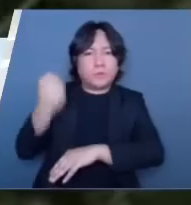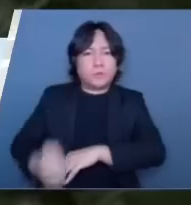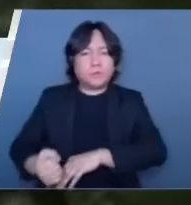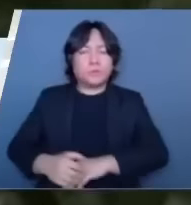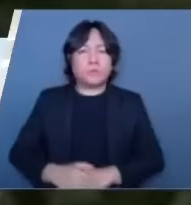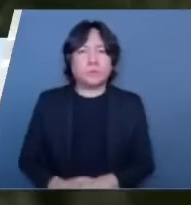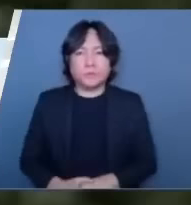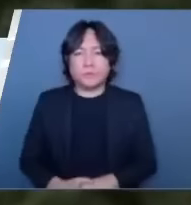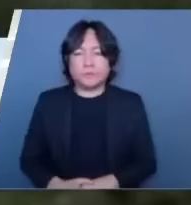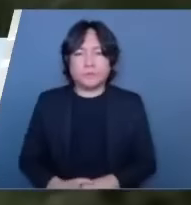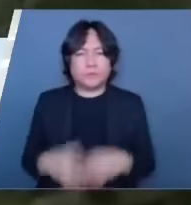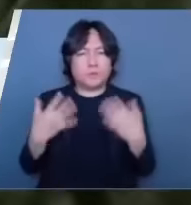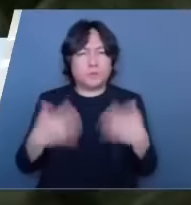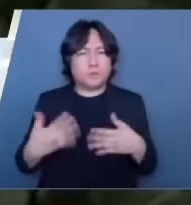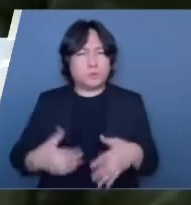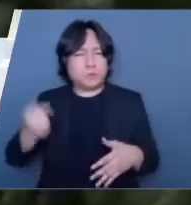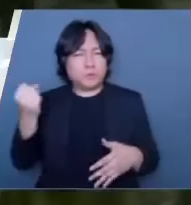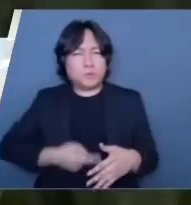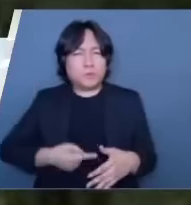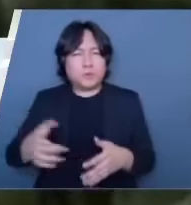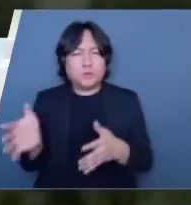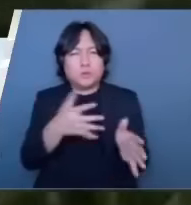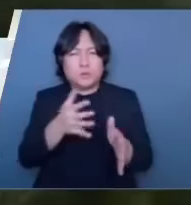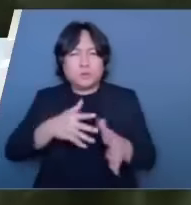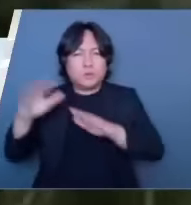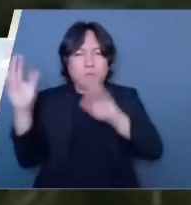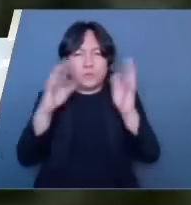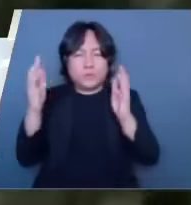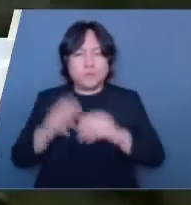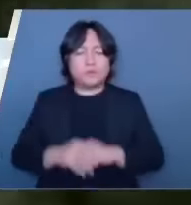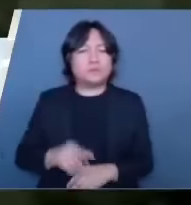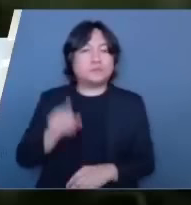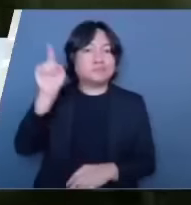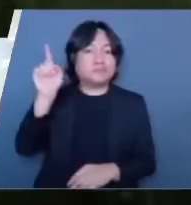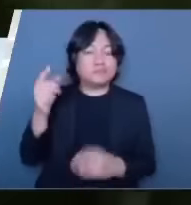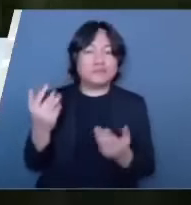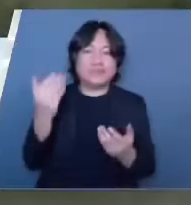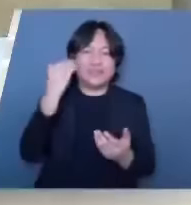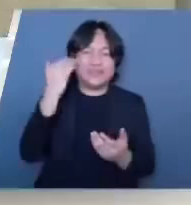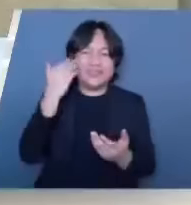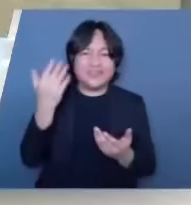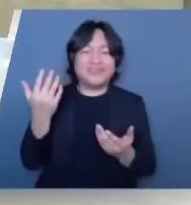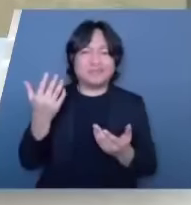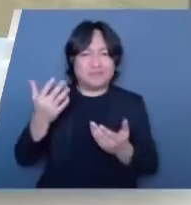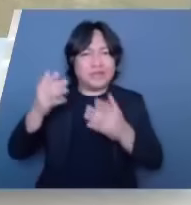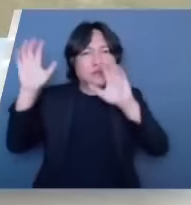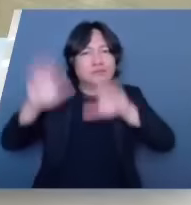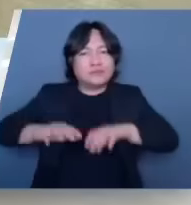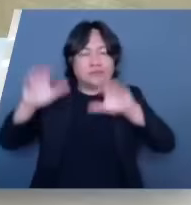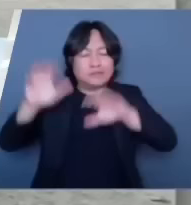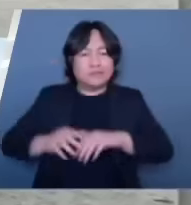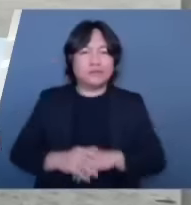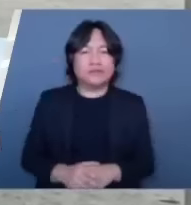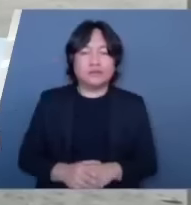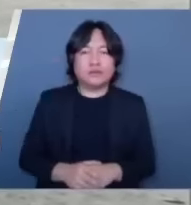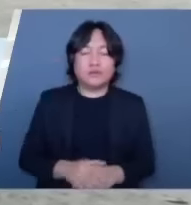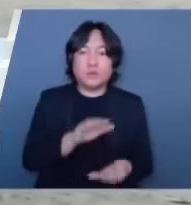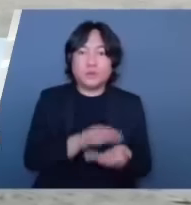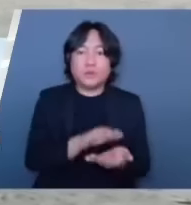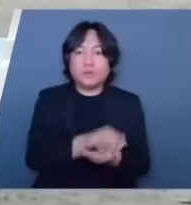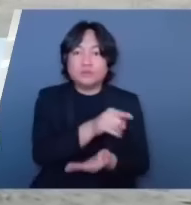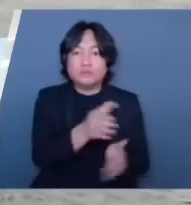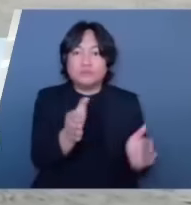Ramdam na ramdam din ang hagupit ng bagyo sa Dilasag kung saan naglandfall ang bagyo. Binaha ang isang eskwelahan, putol din ang